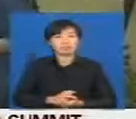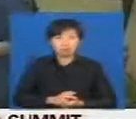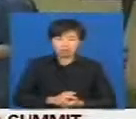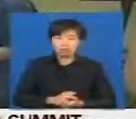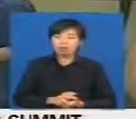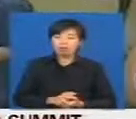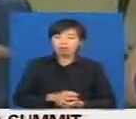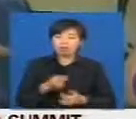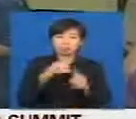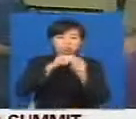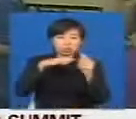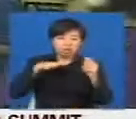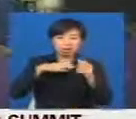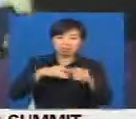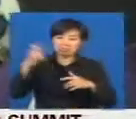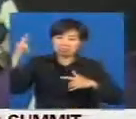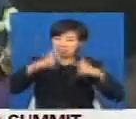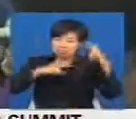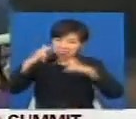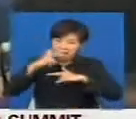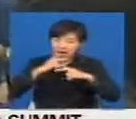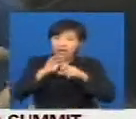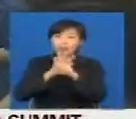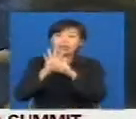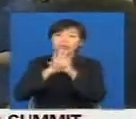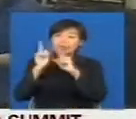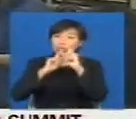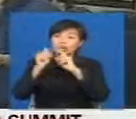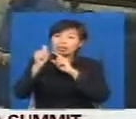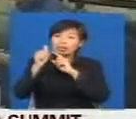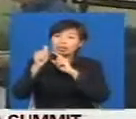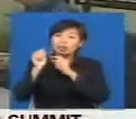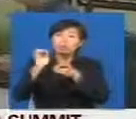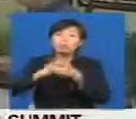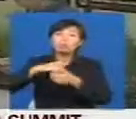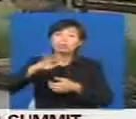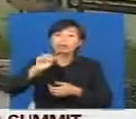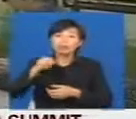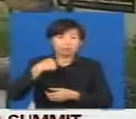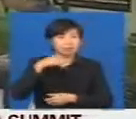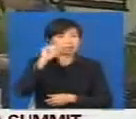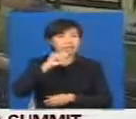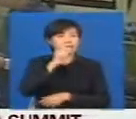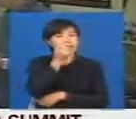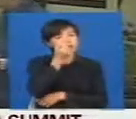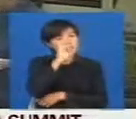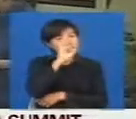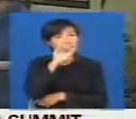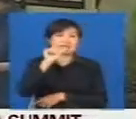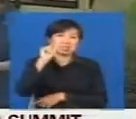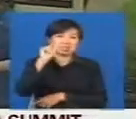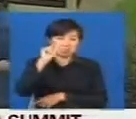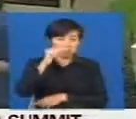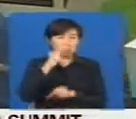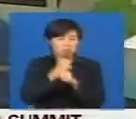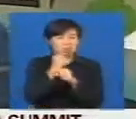สนี้ในการที่จะได้หารือร่วมกันด้วยจับคู่กัน เพราะฉะนั้นเนี่ยทั้งวันที่19และ20 ก็เป็นวันที่ทำงานกันเต็มที ่นะ